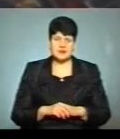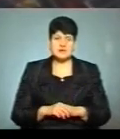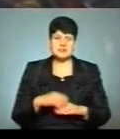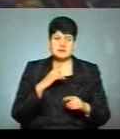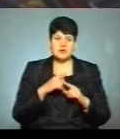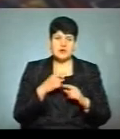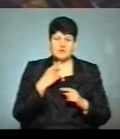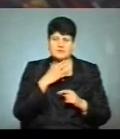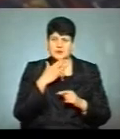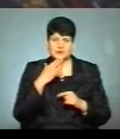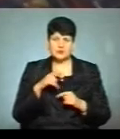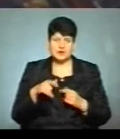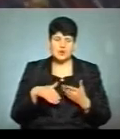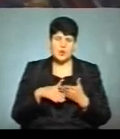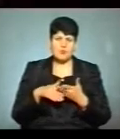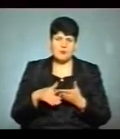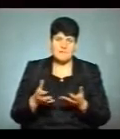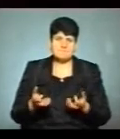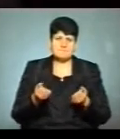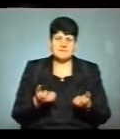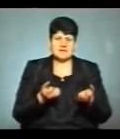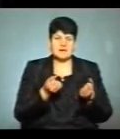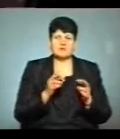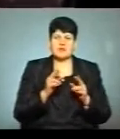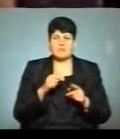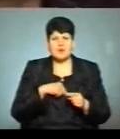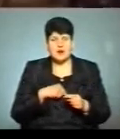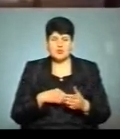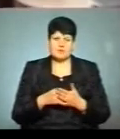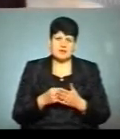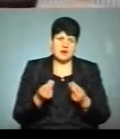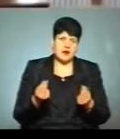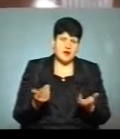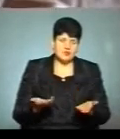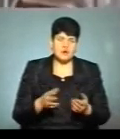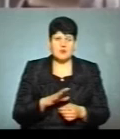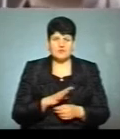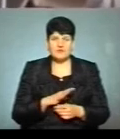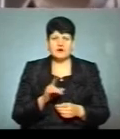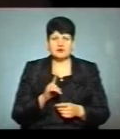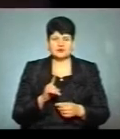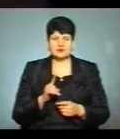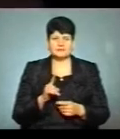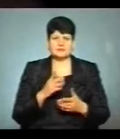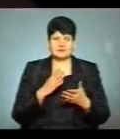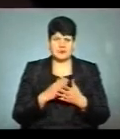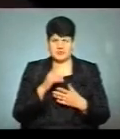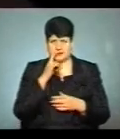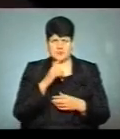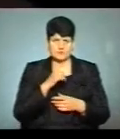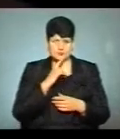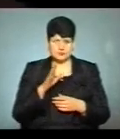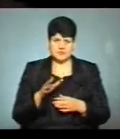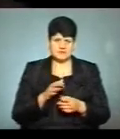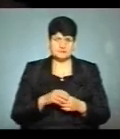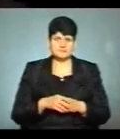зізнається, чимало людей допомагають, підтримуючи як морально, так і матеріально. Але буває, що наштовхується на нерозуміння та